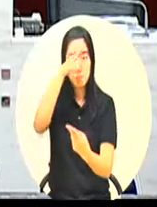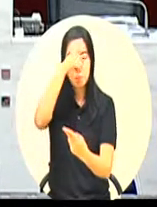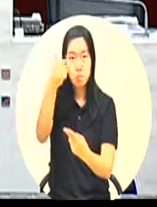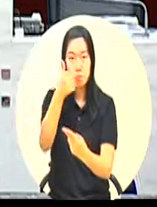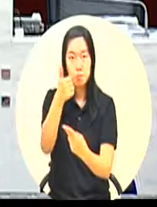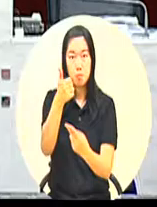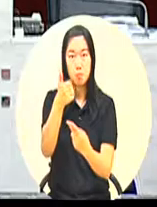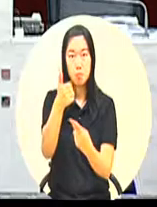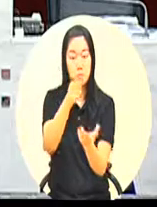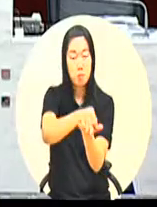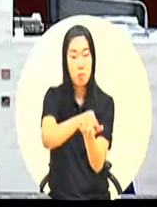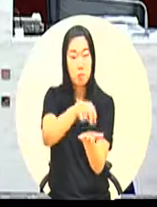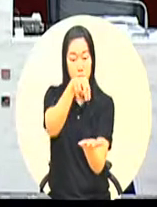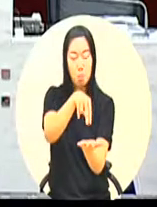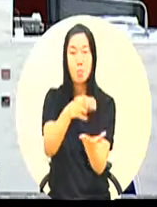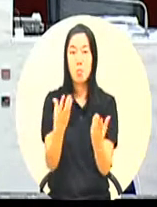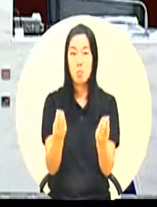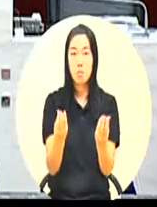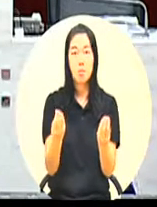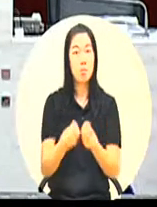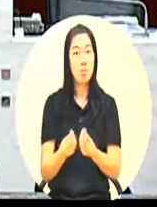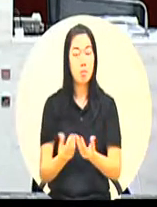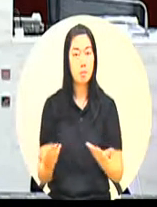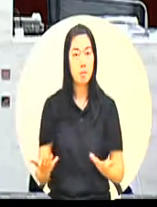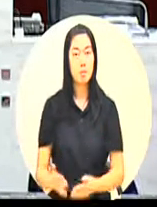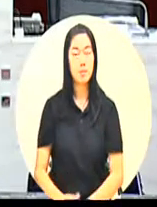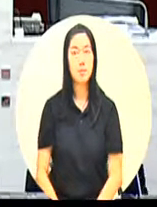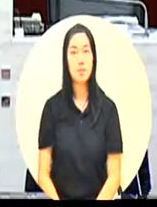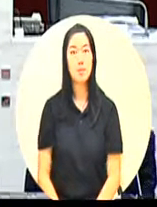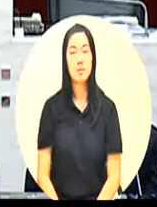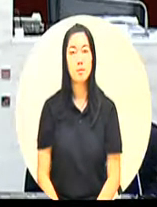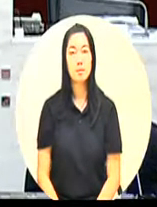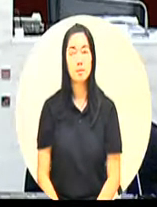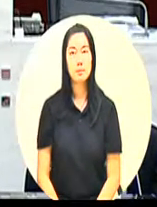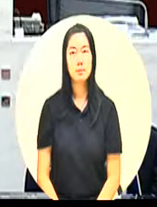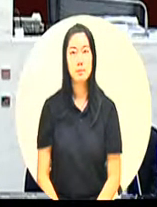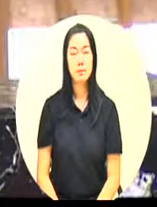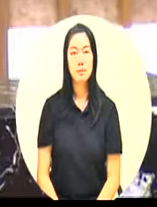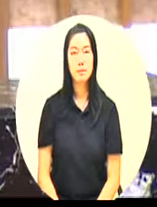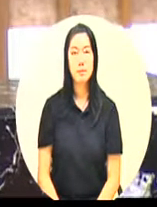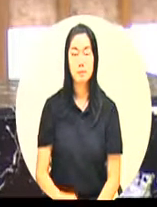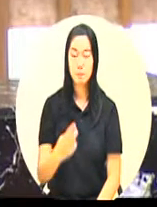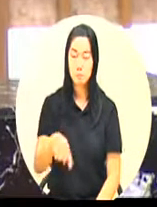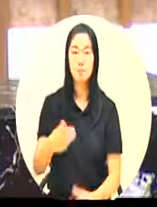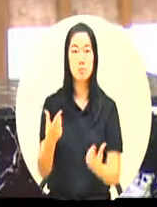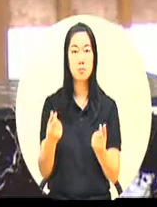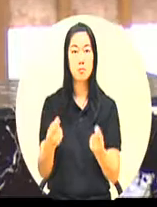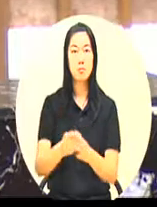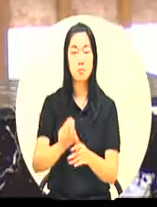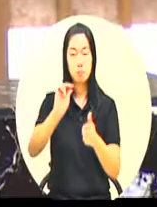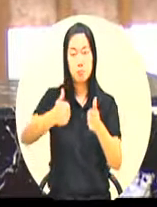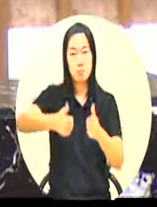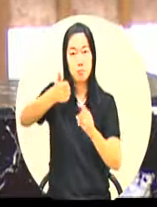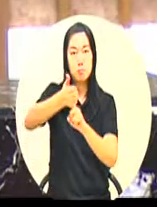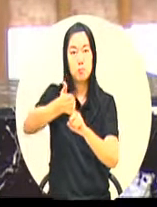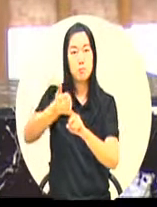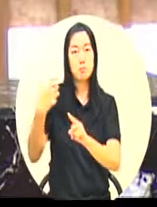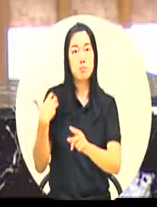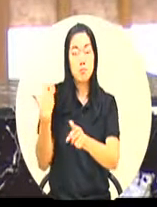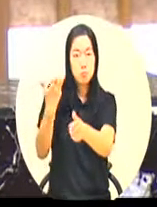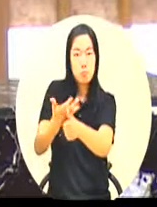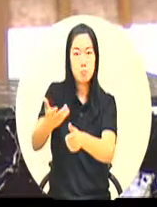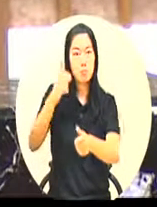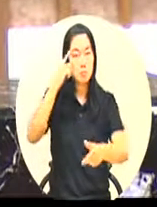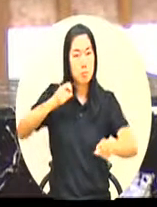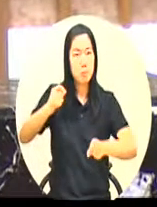有，那这样怎么办？请说明。 那还是以这个议长交案这个可以独立出来